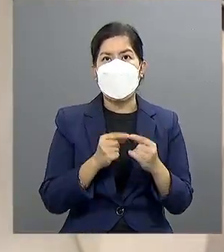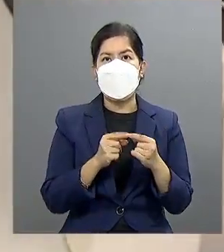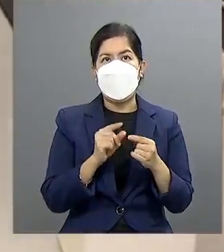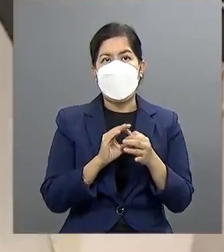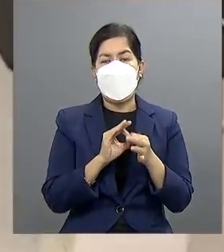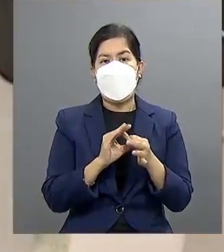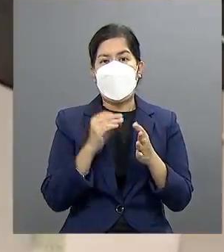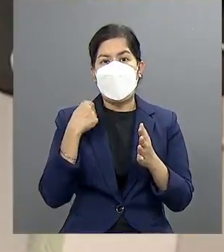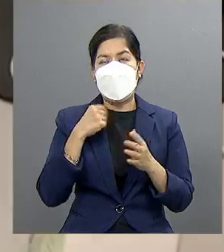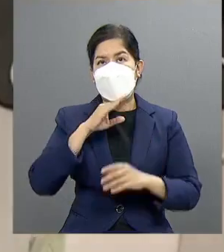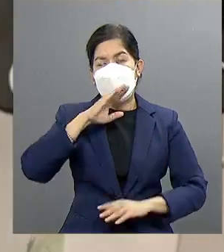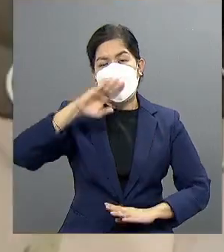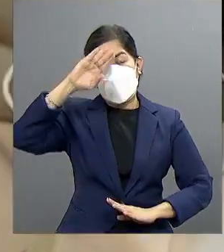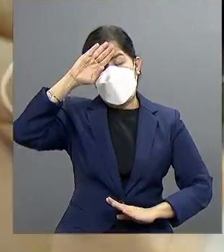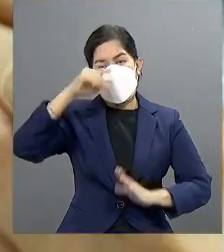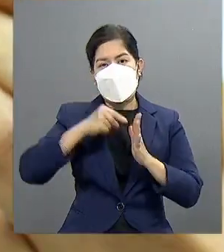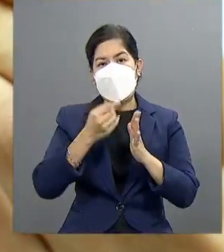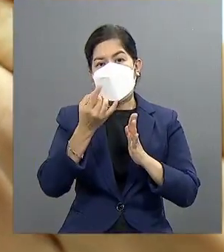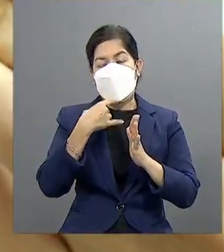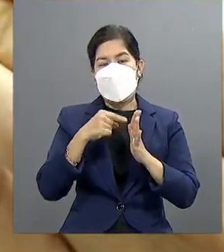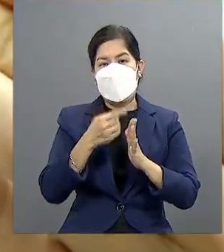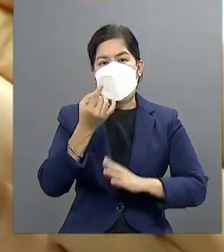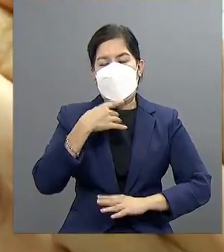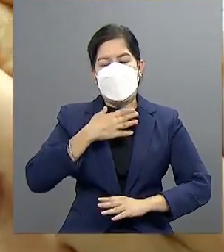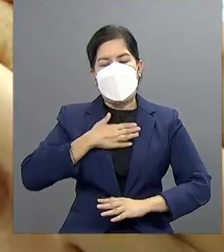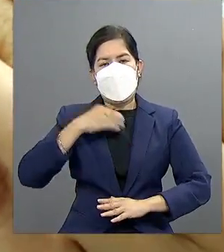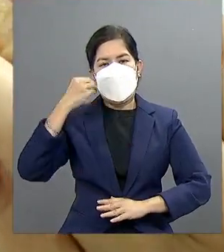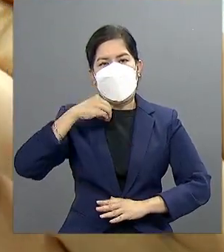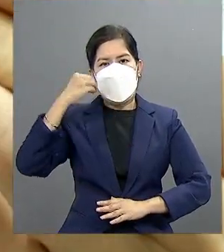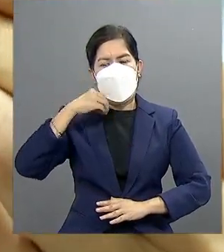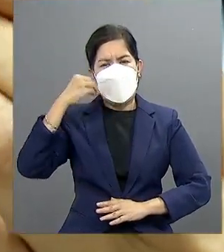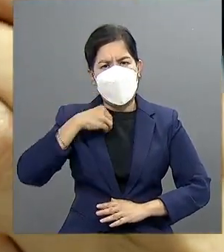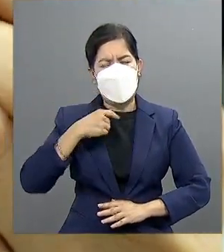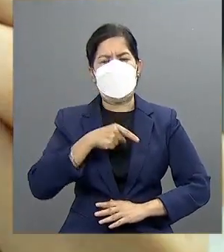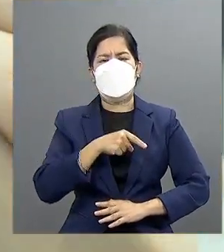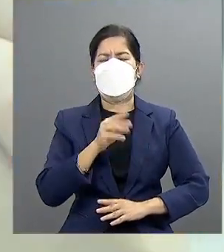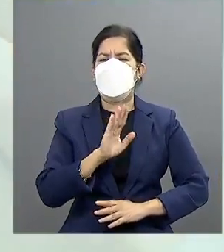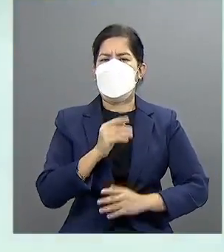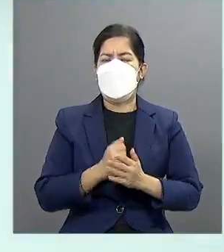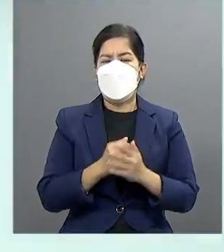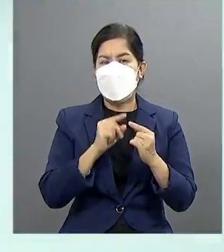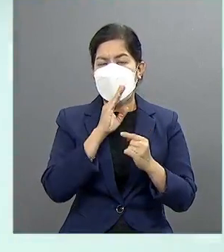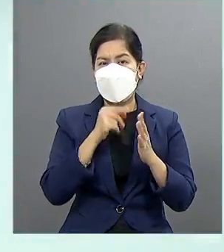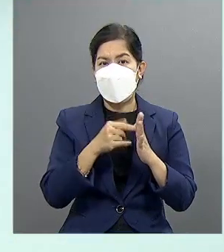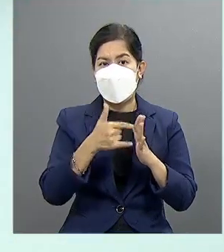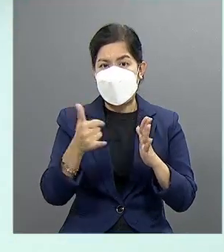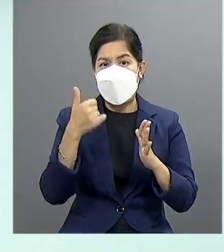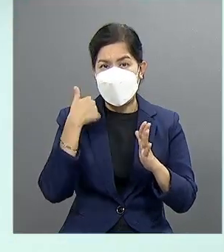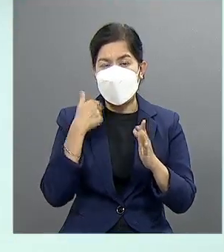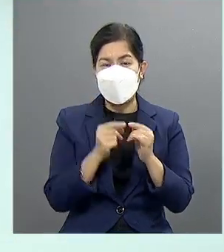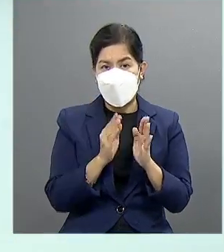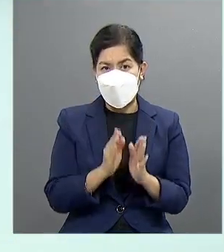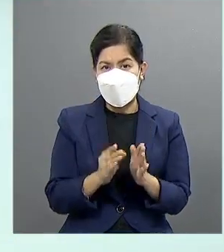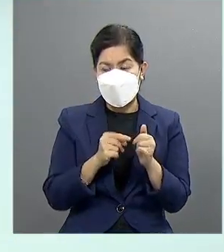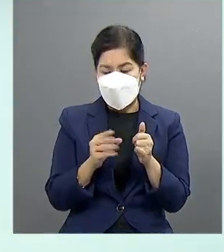ก็กินยาปฏิชีวนะทุกครั้งยาฆ่าเชื้อค่ะซึ่งบางคนกินเป็นยาลดไข้เลยซึ่งจริงยาปฏิชีวนะมันเหมาะสำหรับคนติดเชื้อแบคทีเรียแต่มี